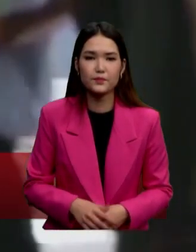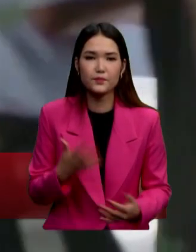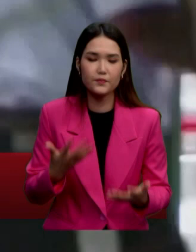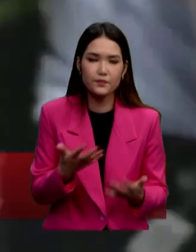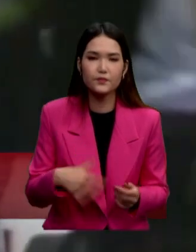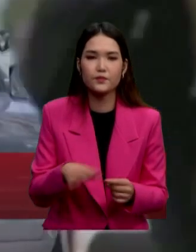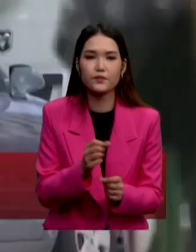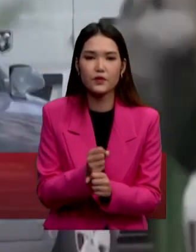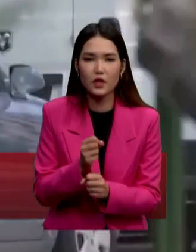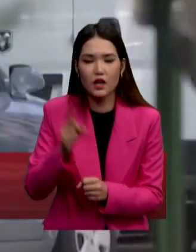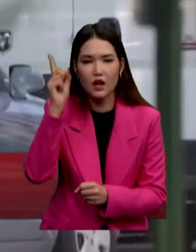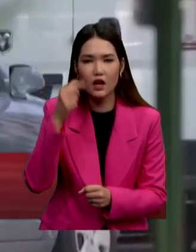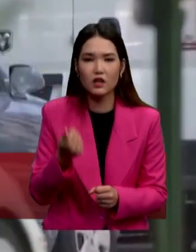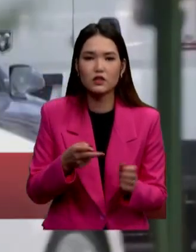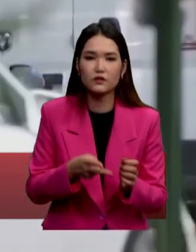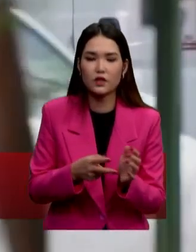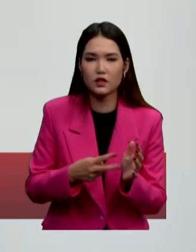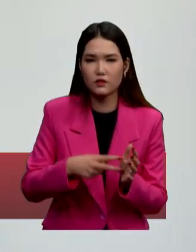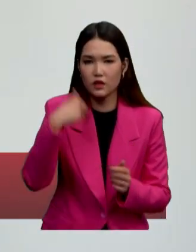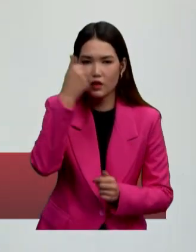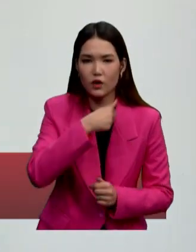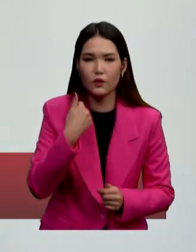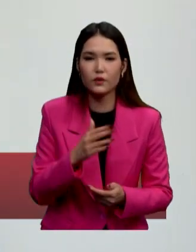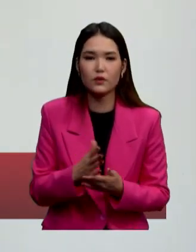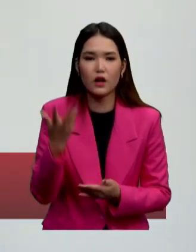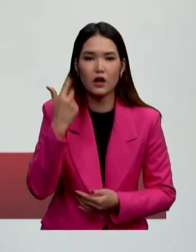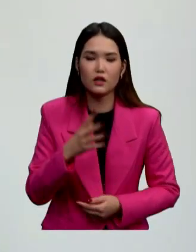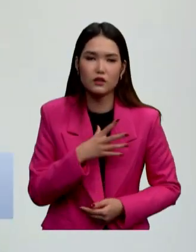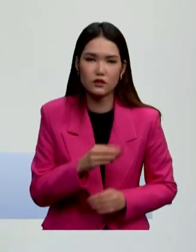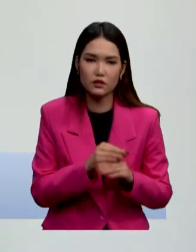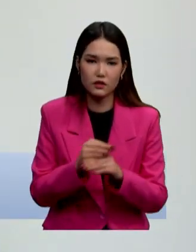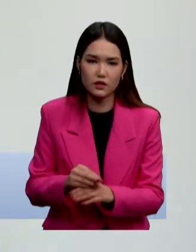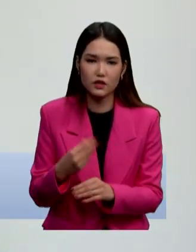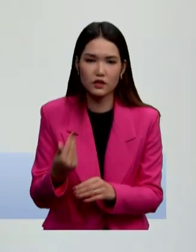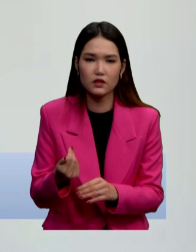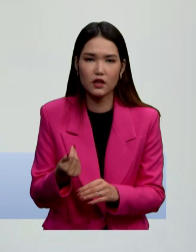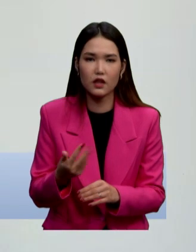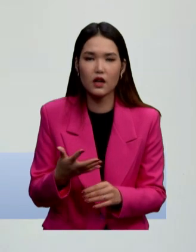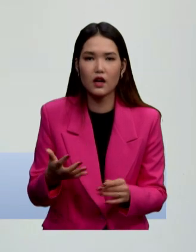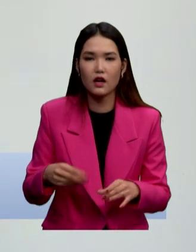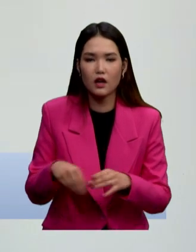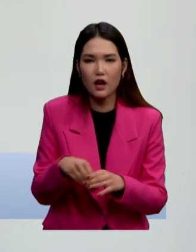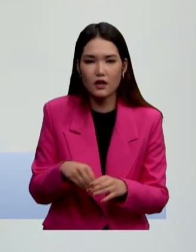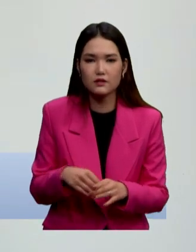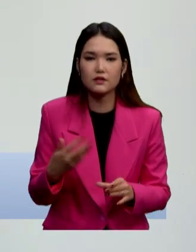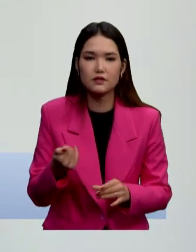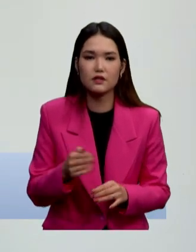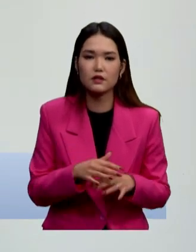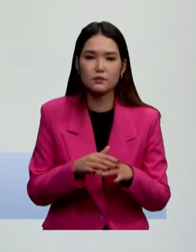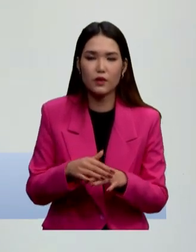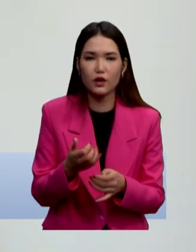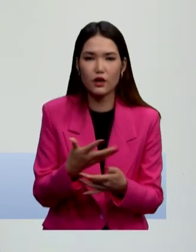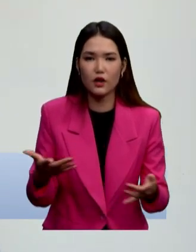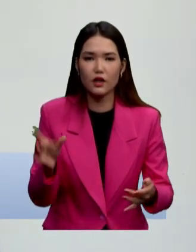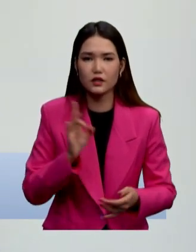но в отличие от 2008 года, когда было падение вот это subprime mortgage, как в ипотечных займах,